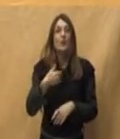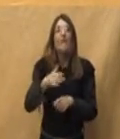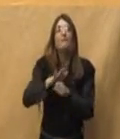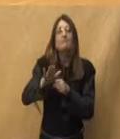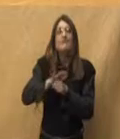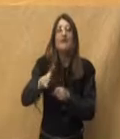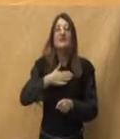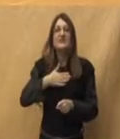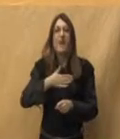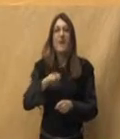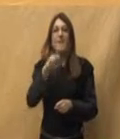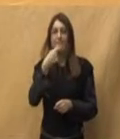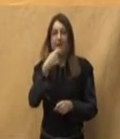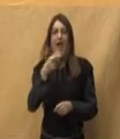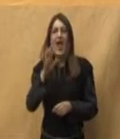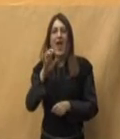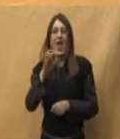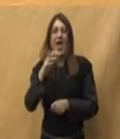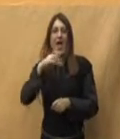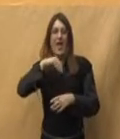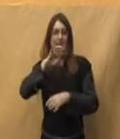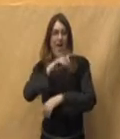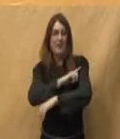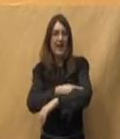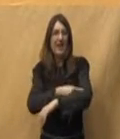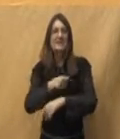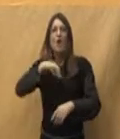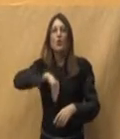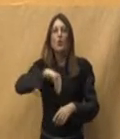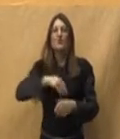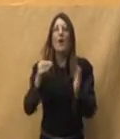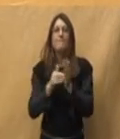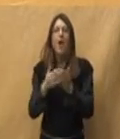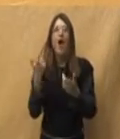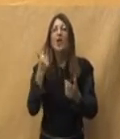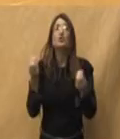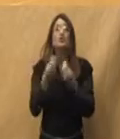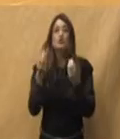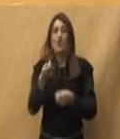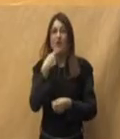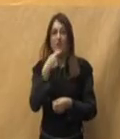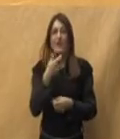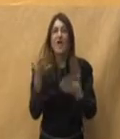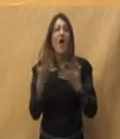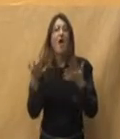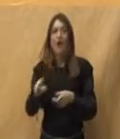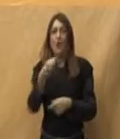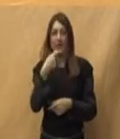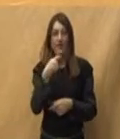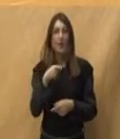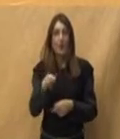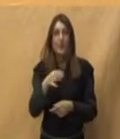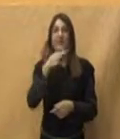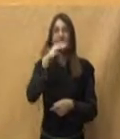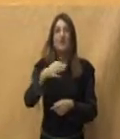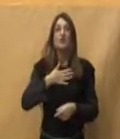svoje prehrambene, energetske i nutritivne potrebe. Ali što jedu i kako jedu? To su pitanja na koja smo